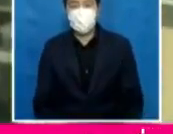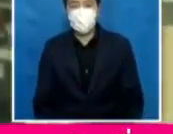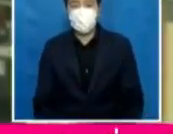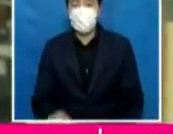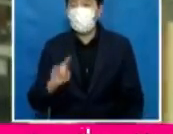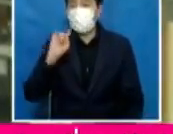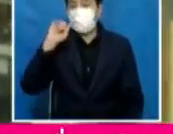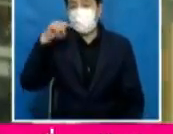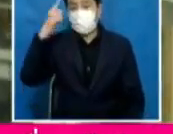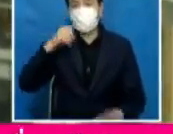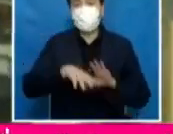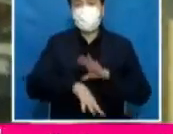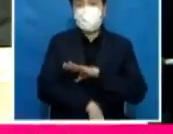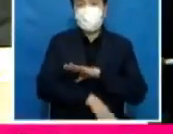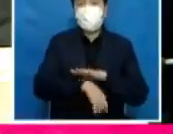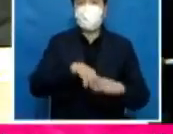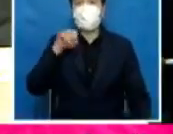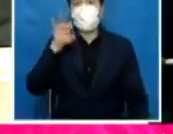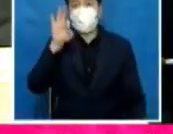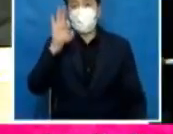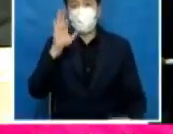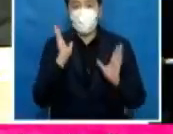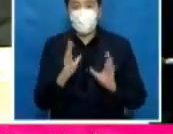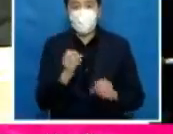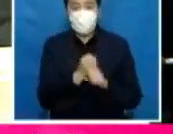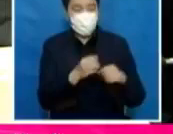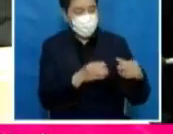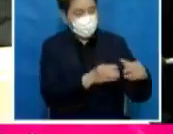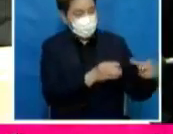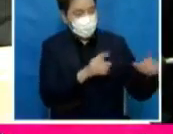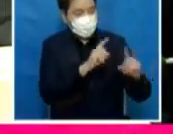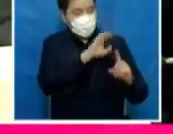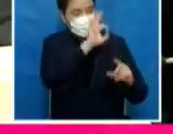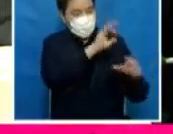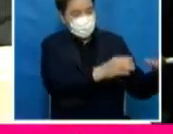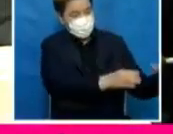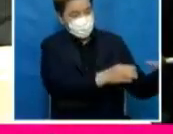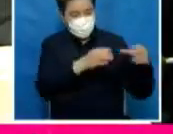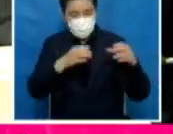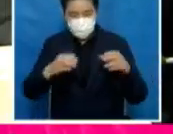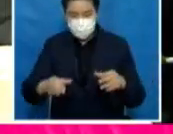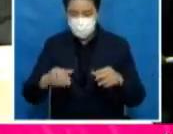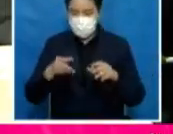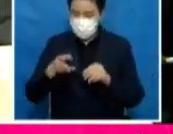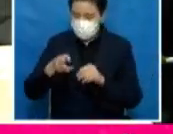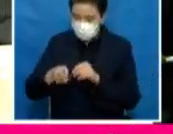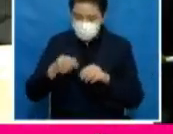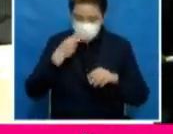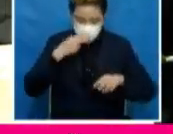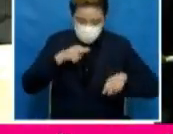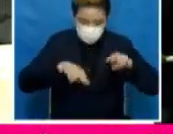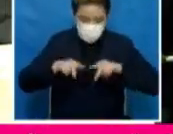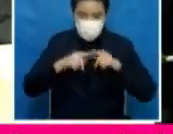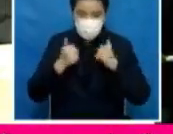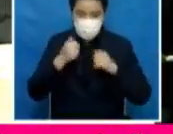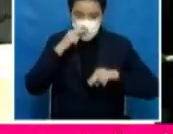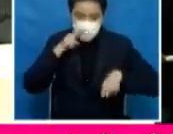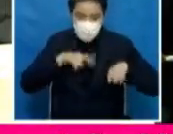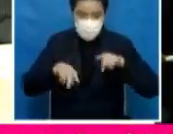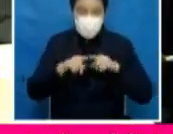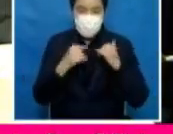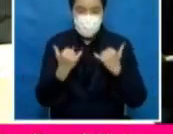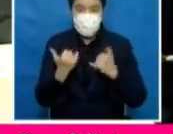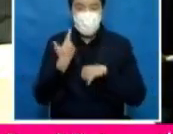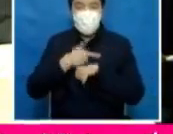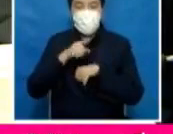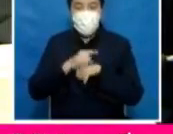หมายเลข9พนักงานนำกล่องลูกบอลยางหมายเลข9เพื่อให้ประธานตรวจสอบซึ่งในการตรวจสอบประธานจ